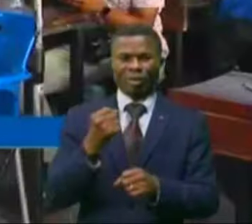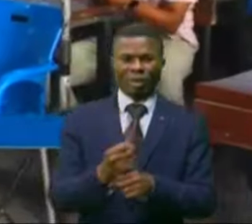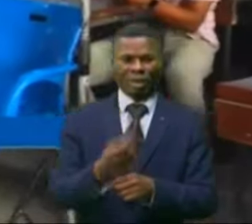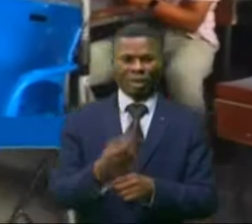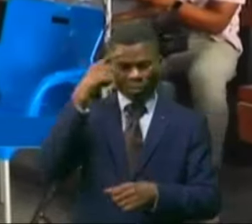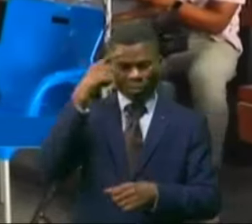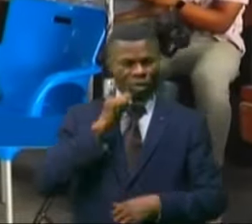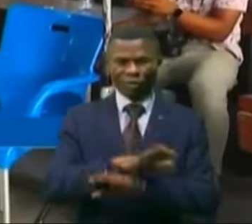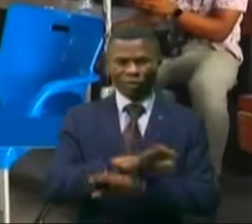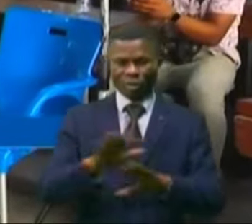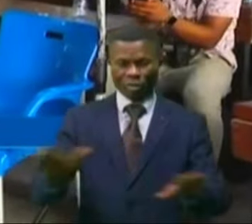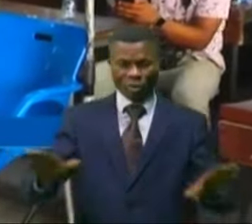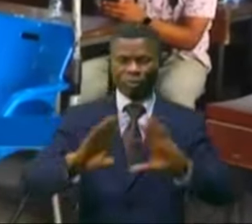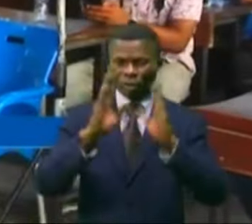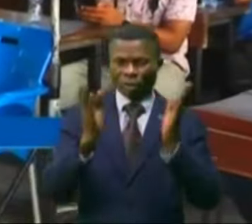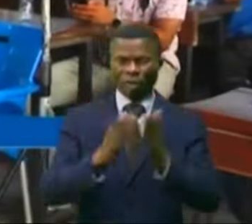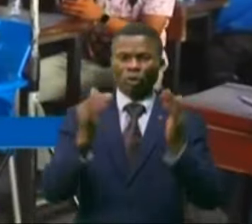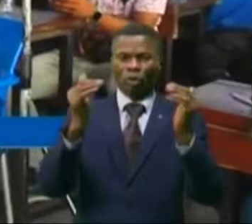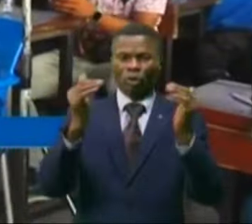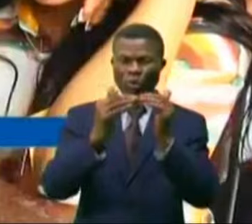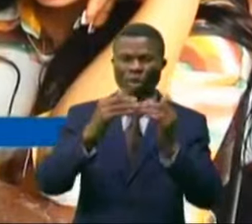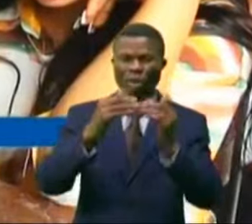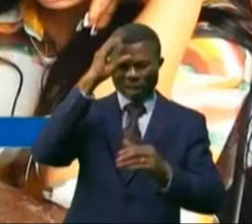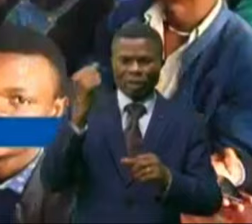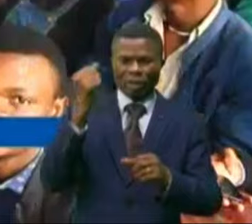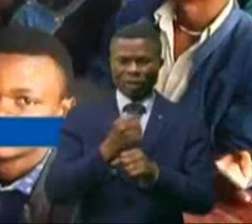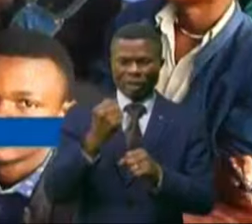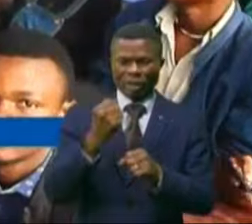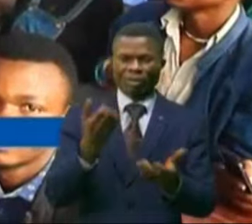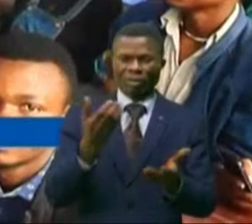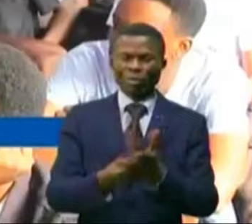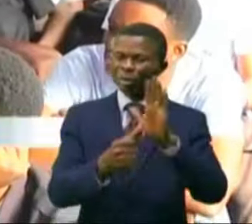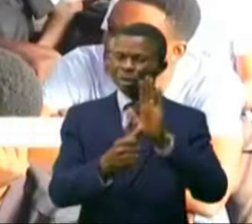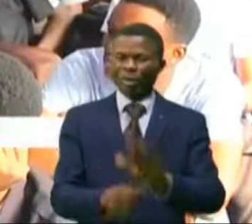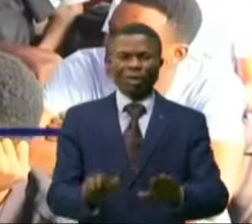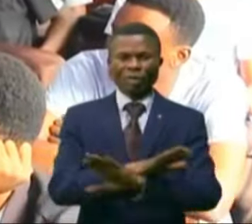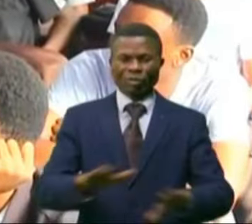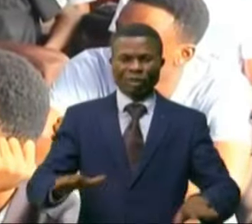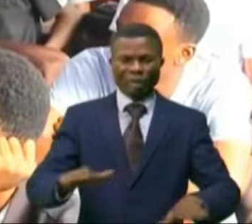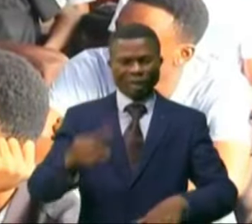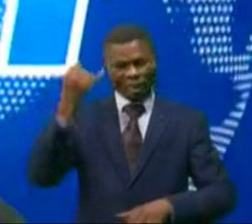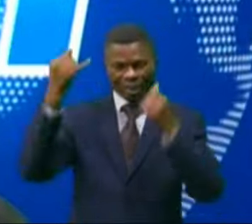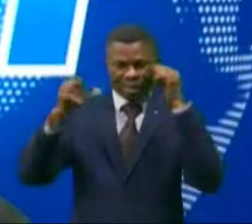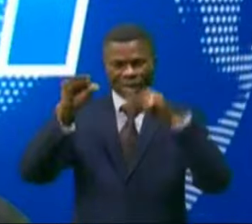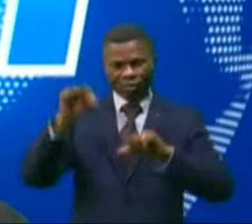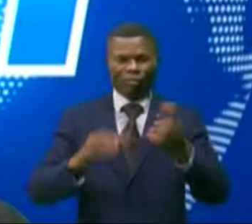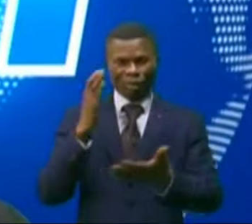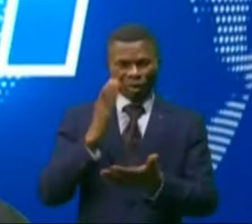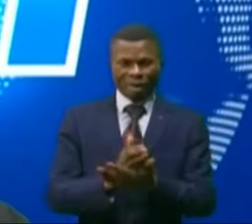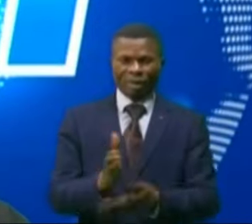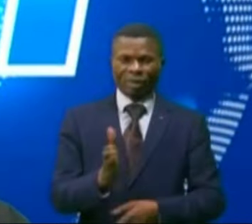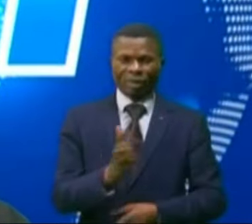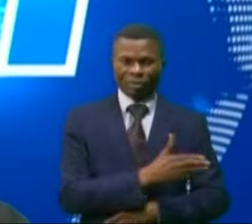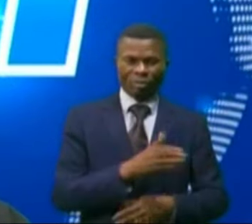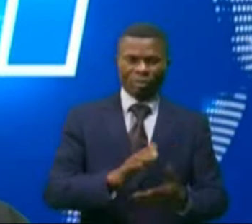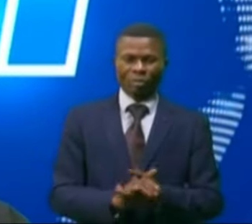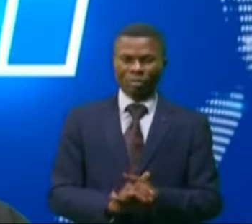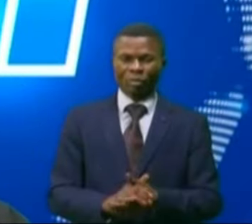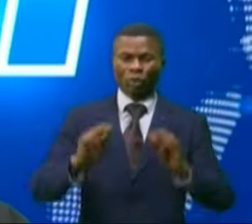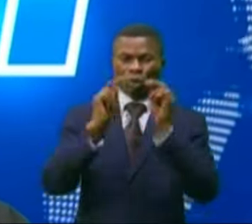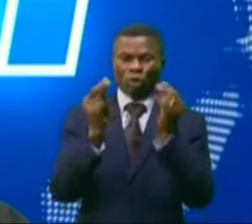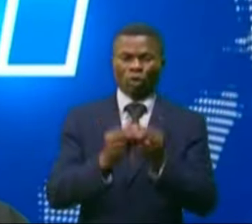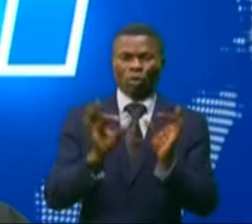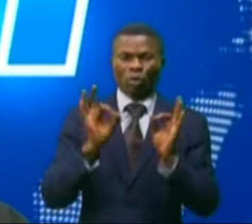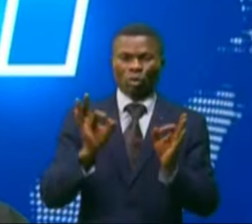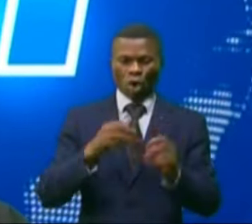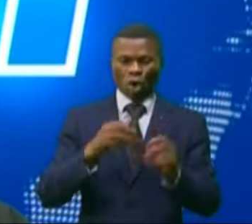filles. Elles sont donc appelées à éviter des préjugés inutiles. C'est une nouvelle organisation qui